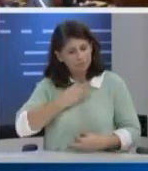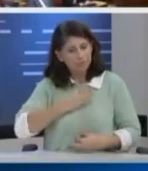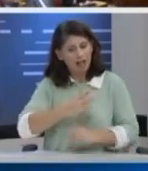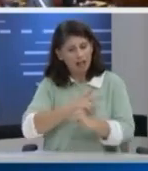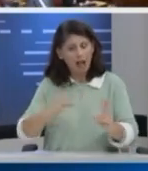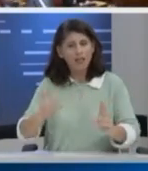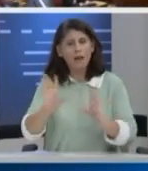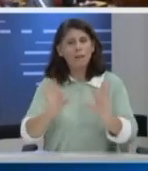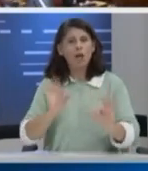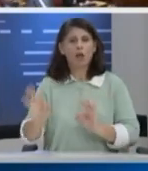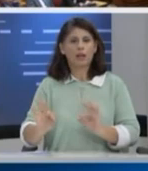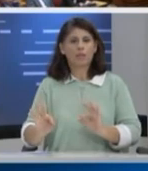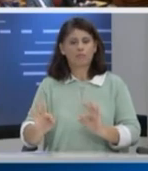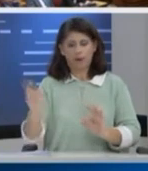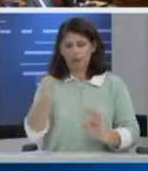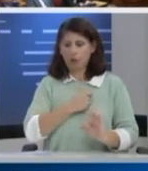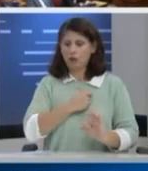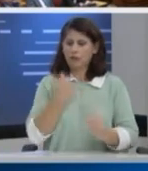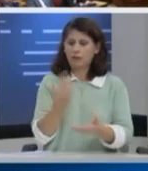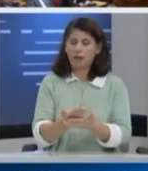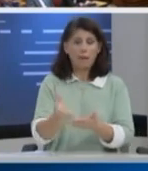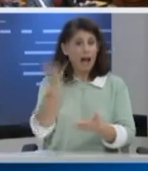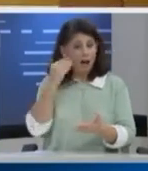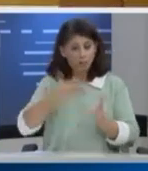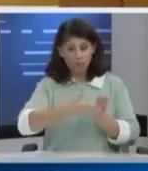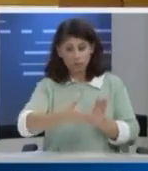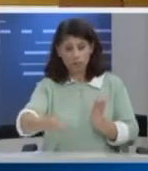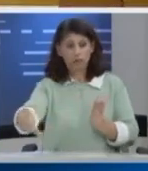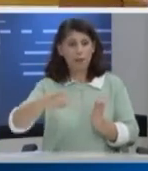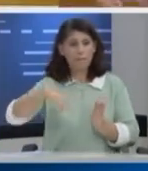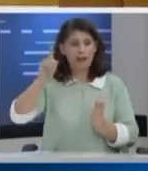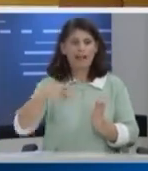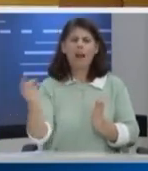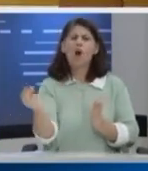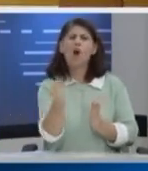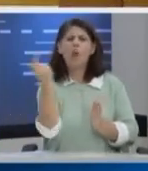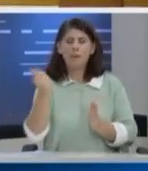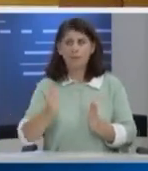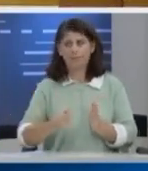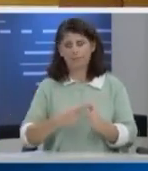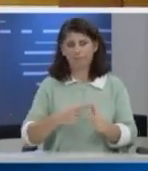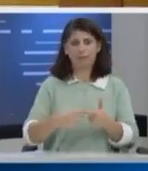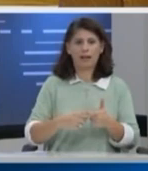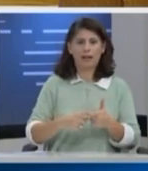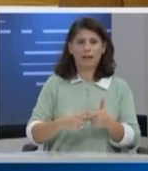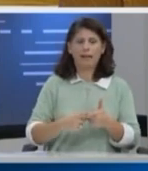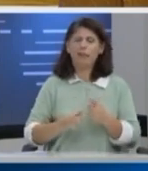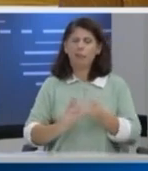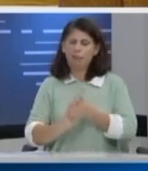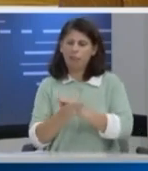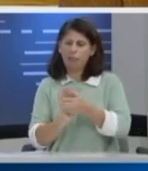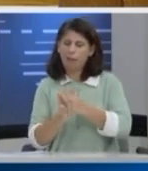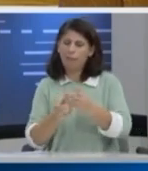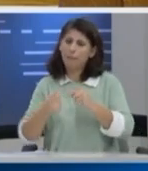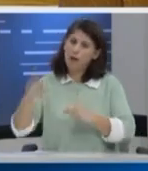καθαρή επιλογή. Ακούμε αυτές τις μέρες για τεχνάσματα, για σικέ